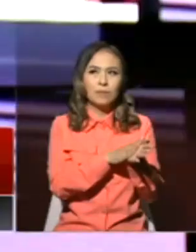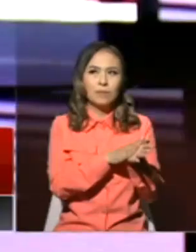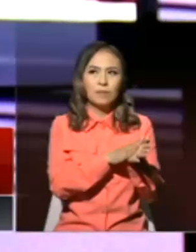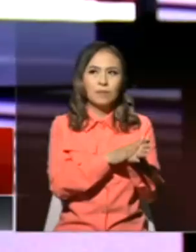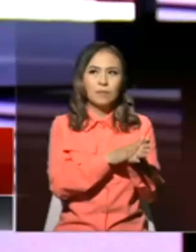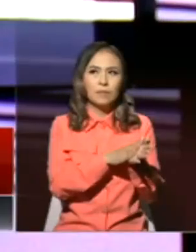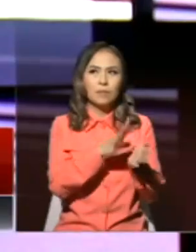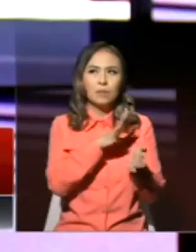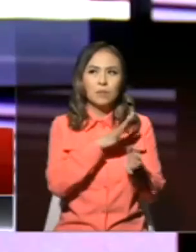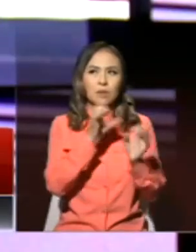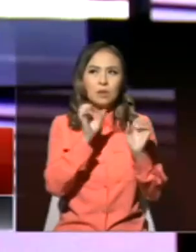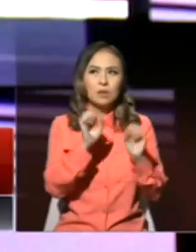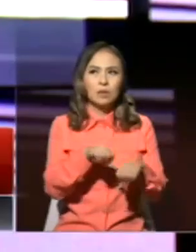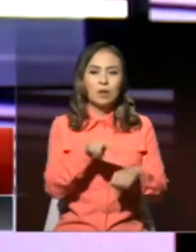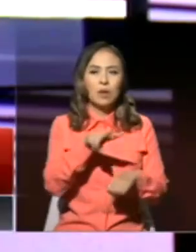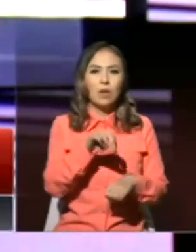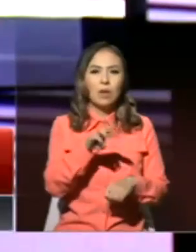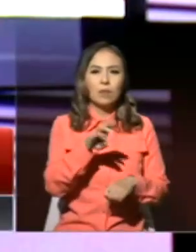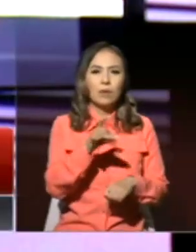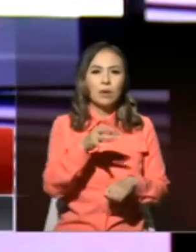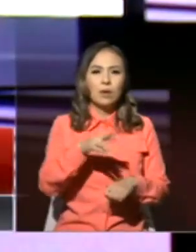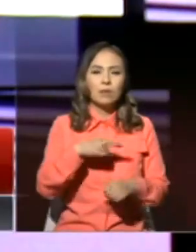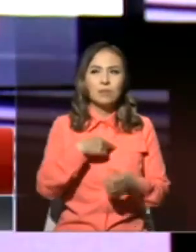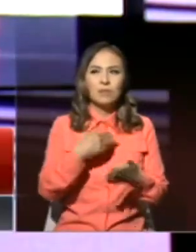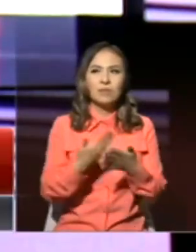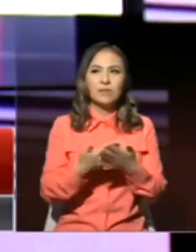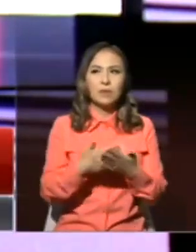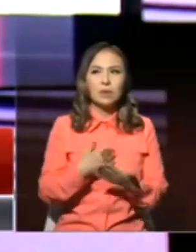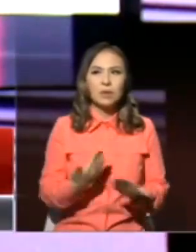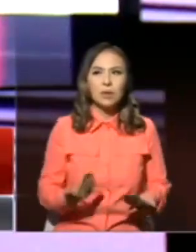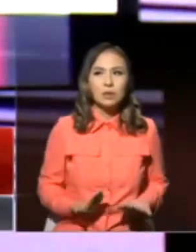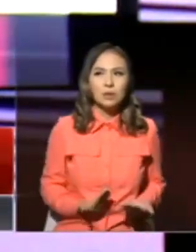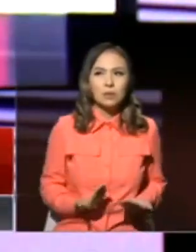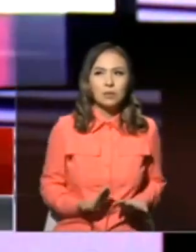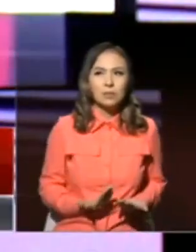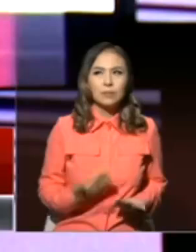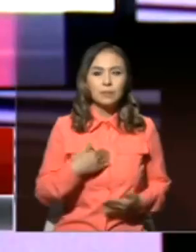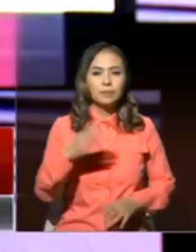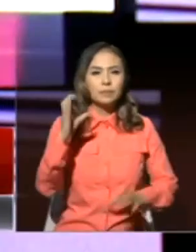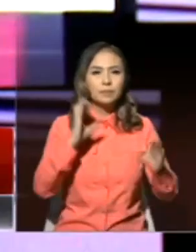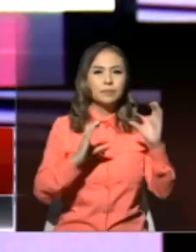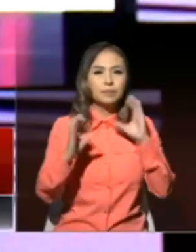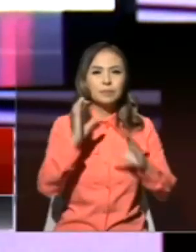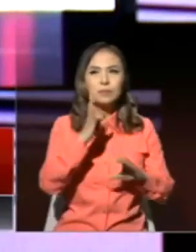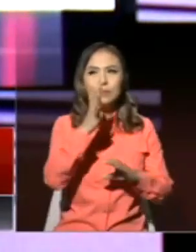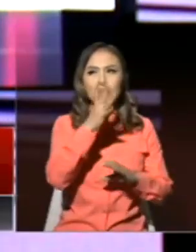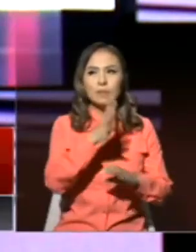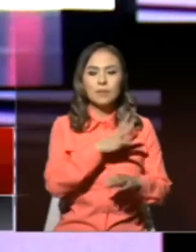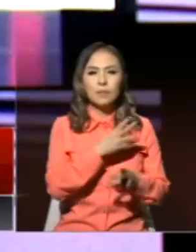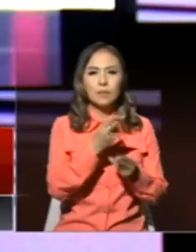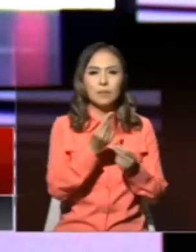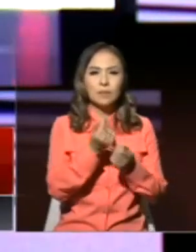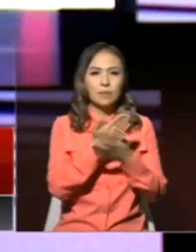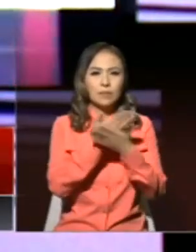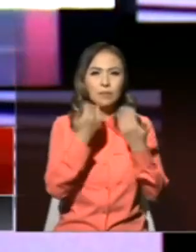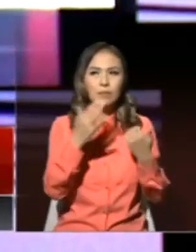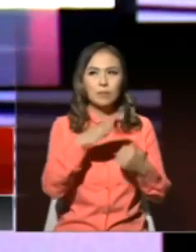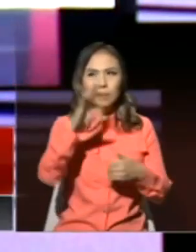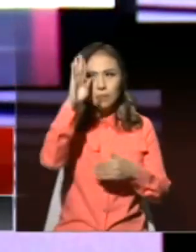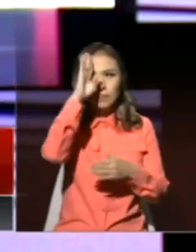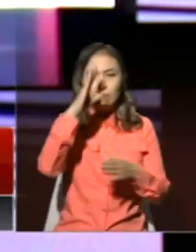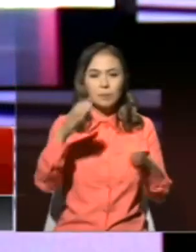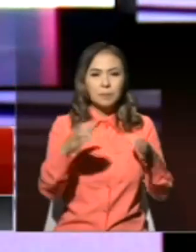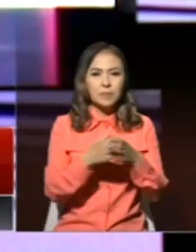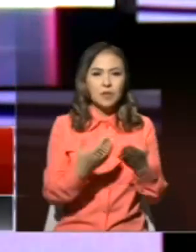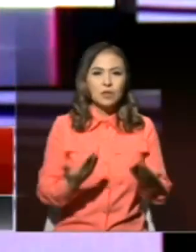көргеннен кейін айту керек шығар. Осы лотереяға байланысты бір мысал айтып кетейін, өмірлік мысал. Студент кезімізде бір ақшамыз болмай қалды, біз жігіттермен бір жерде тұратын